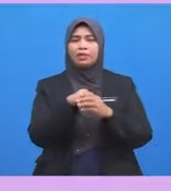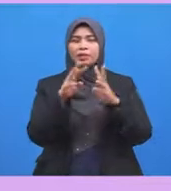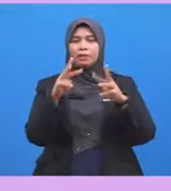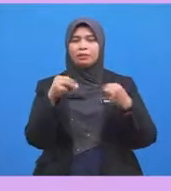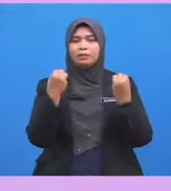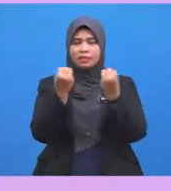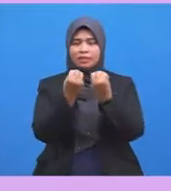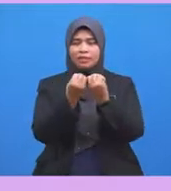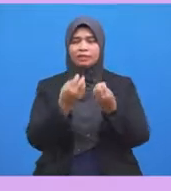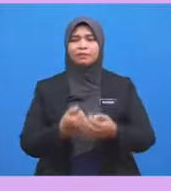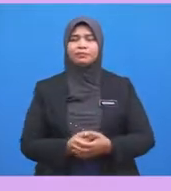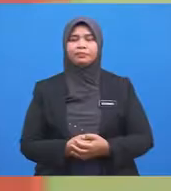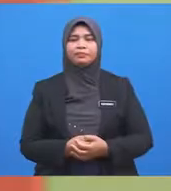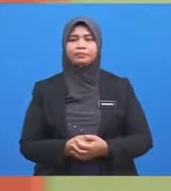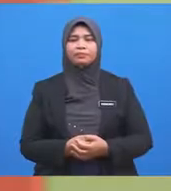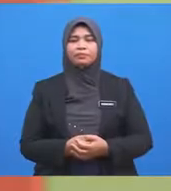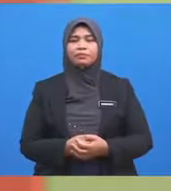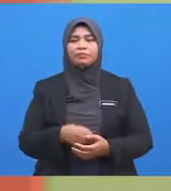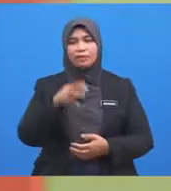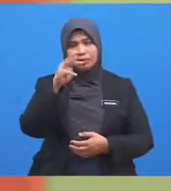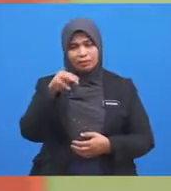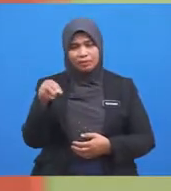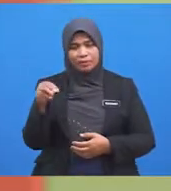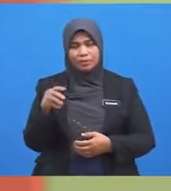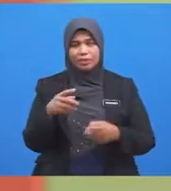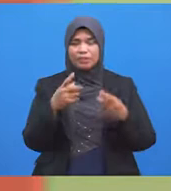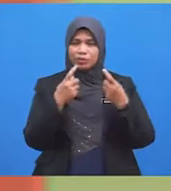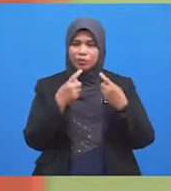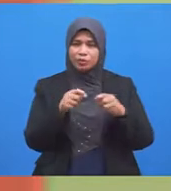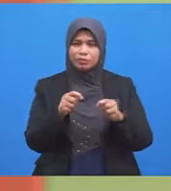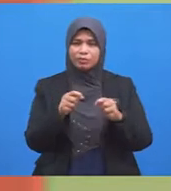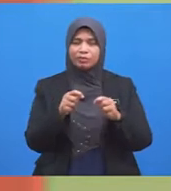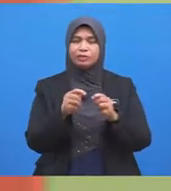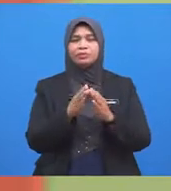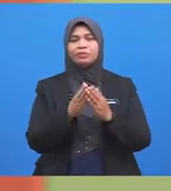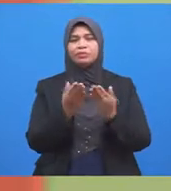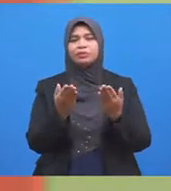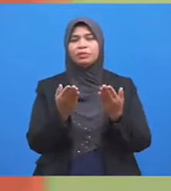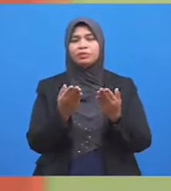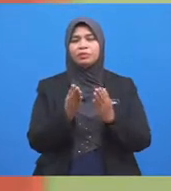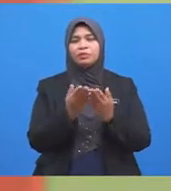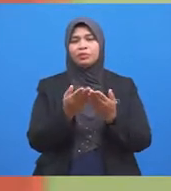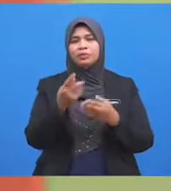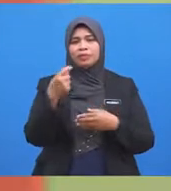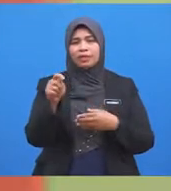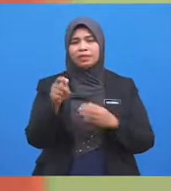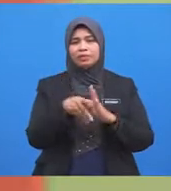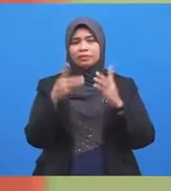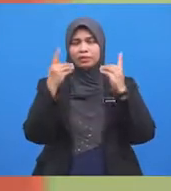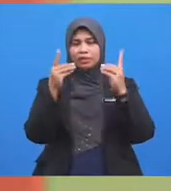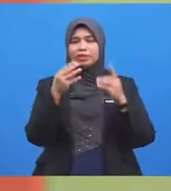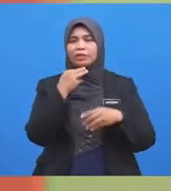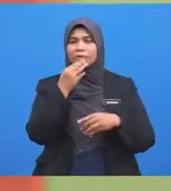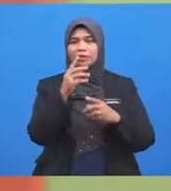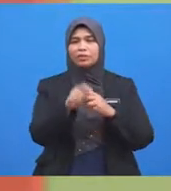masyarakat setempat. Murid-murid, cuba buka buku teks Pendidikan Moral